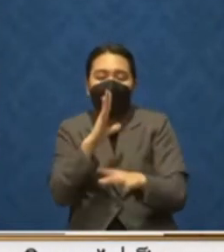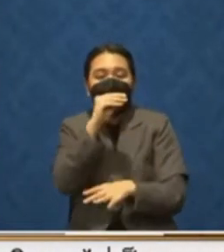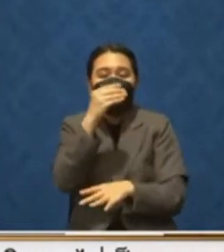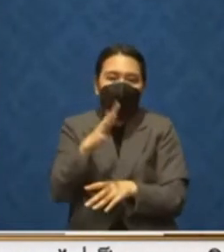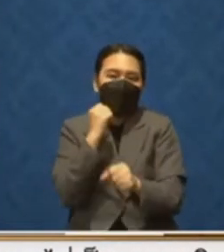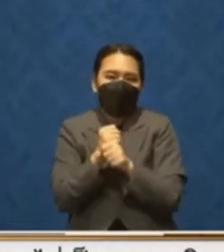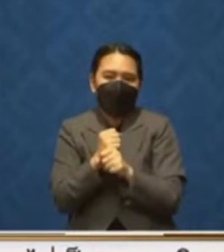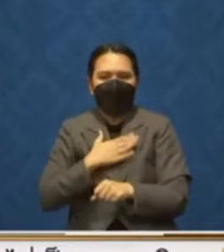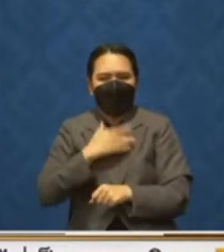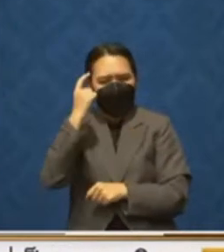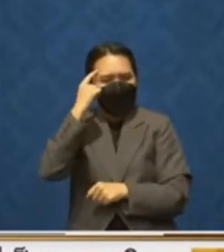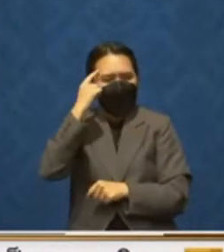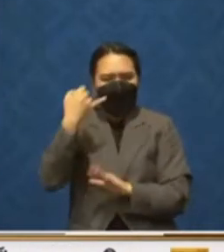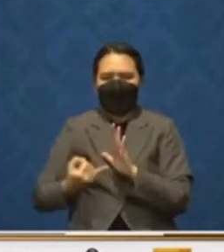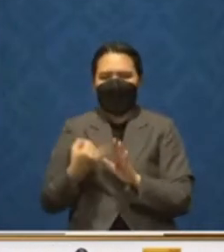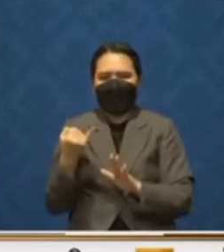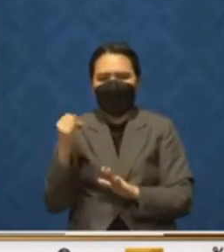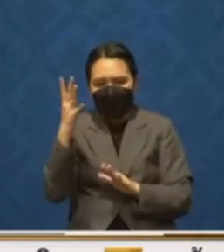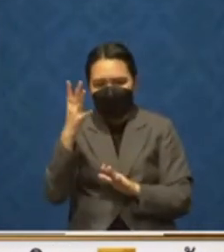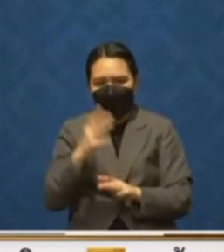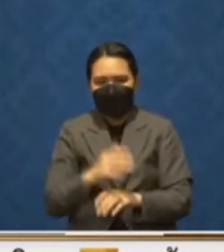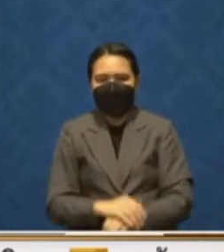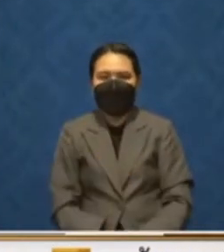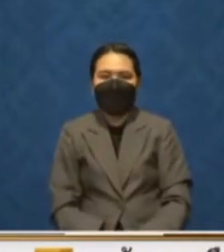มันไม่ง่ายขนาดนั้นอ่ะอ่ะ